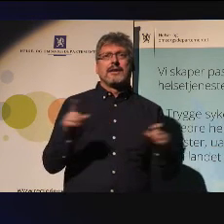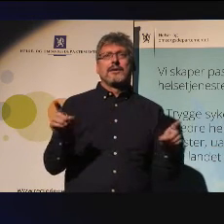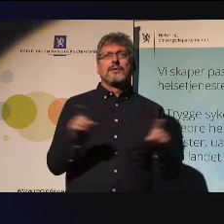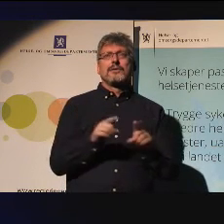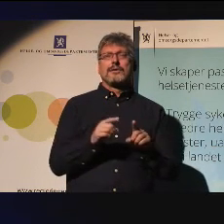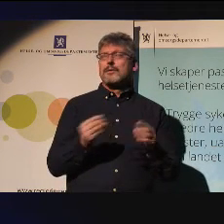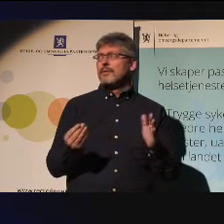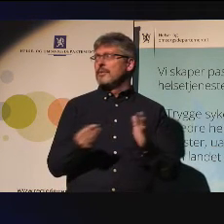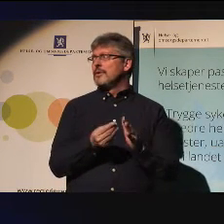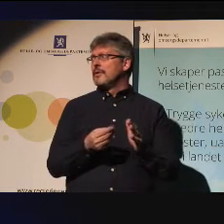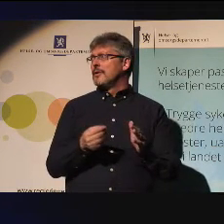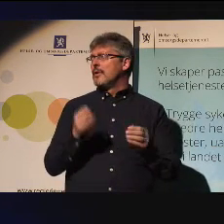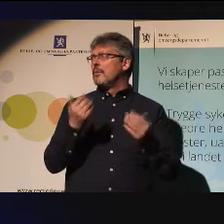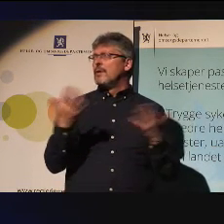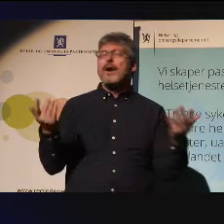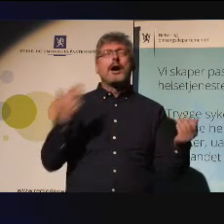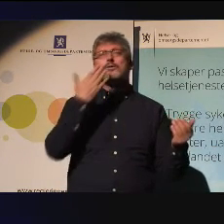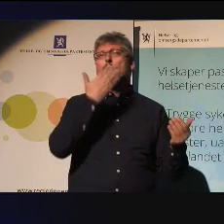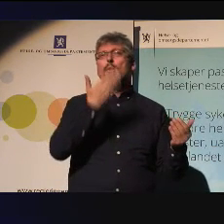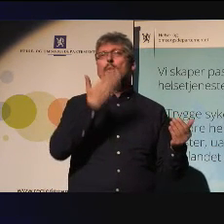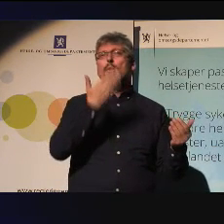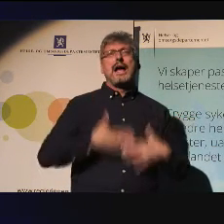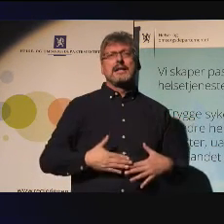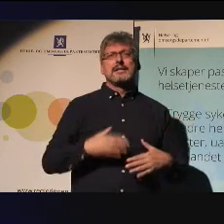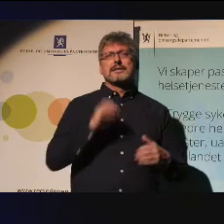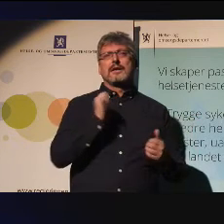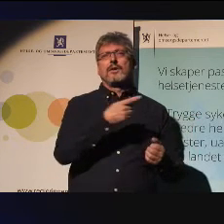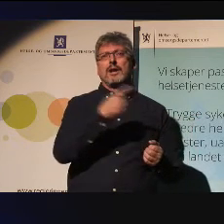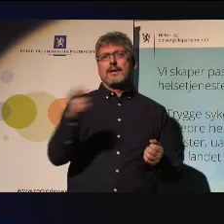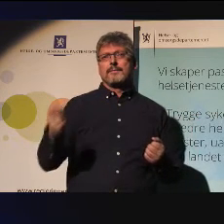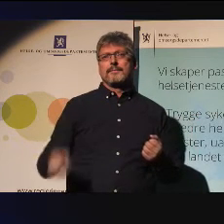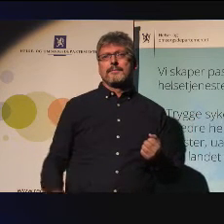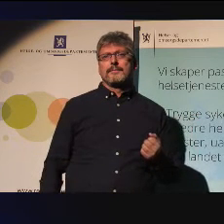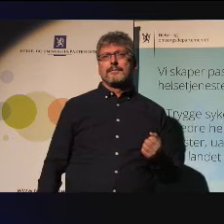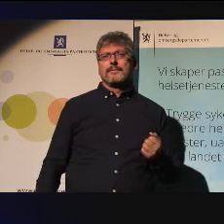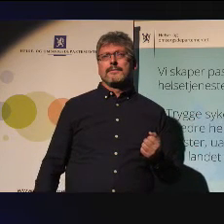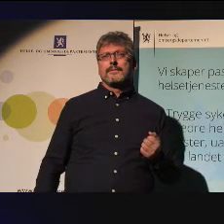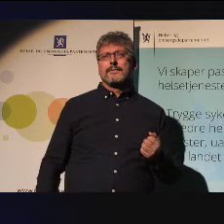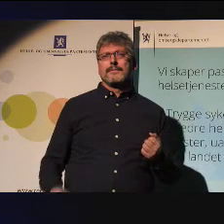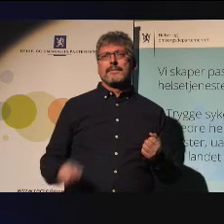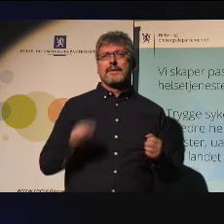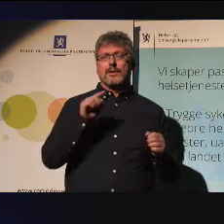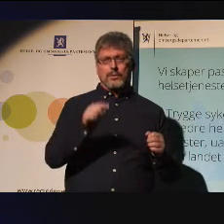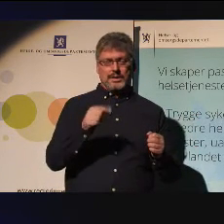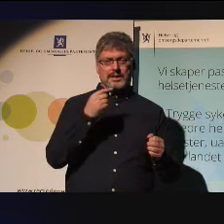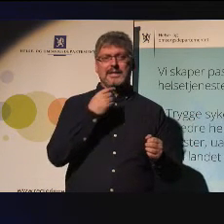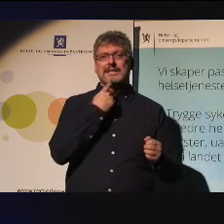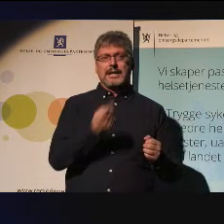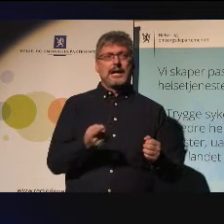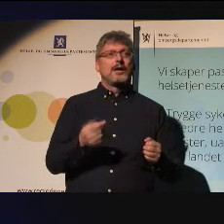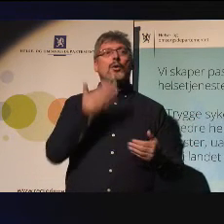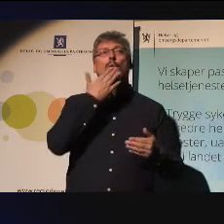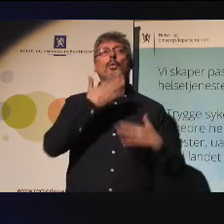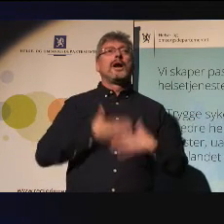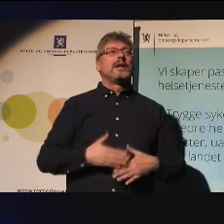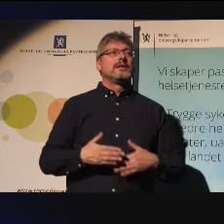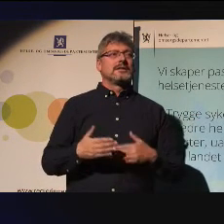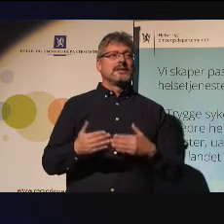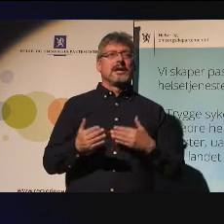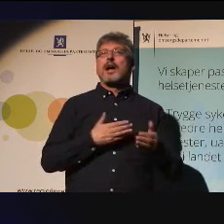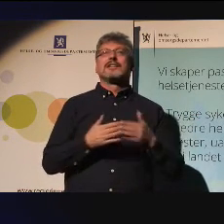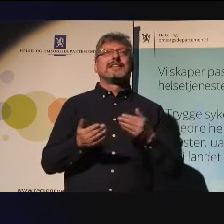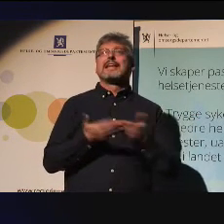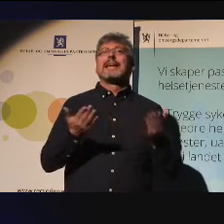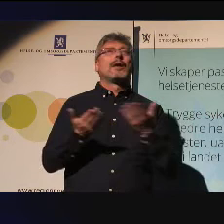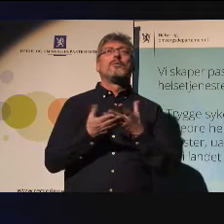og by om hva som god helse for de. De slo fast at god helse ikke handler om fravær av